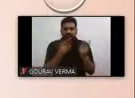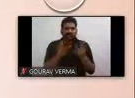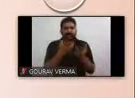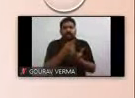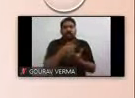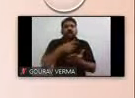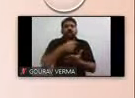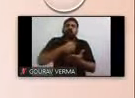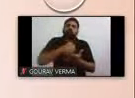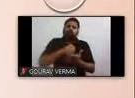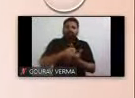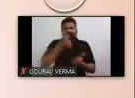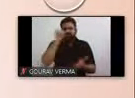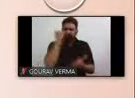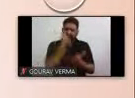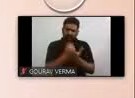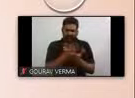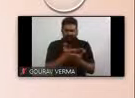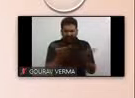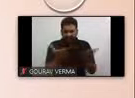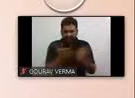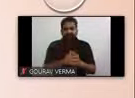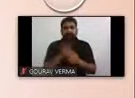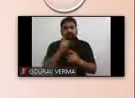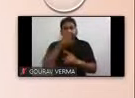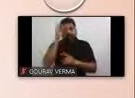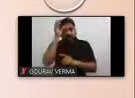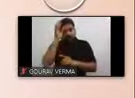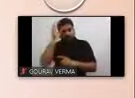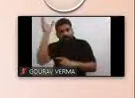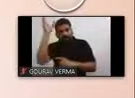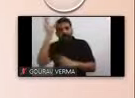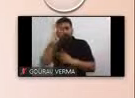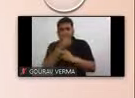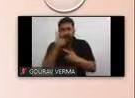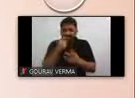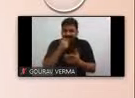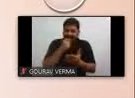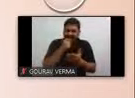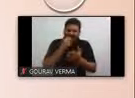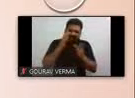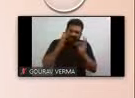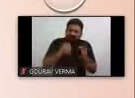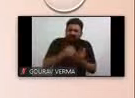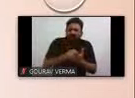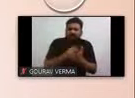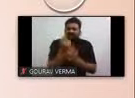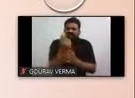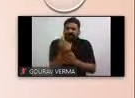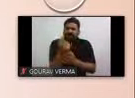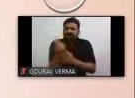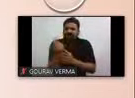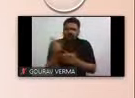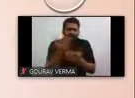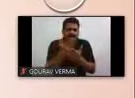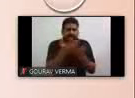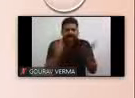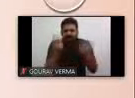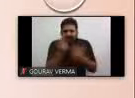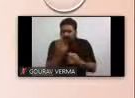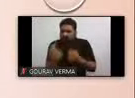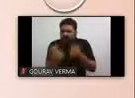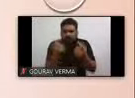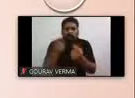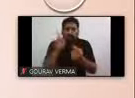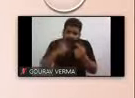डेवलप करना है. कंसेप्ट, बेसिक कंसेप्ट जो है, बहुत बहुत छोटा छोटा कंसेप्ट है,